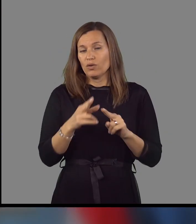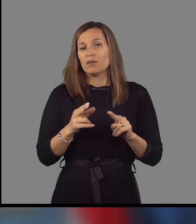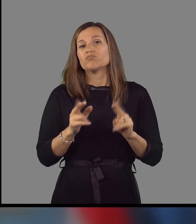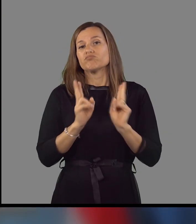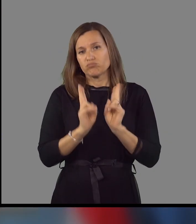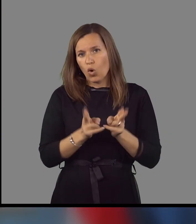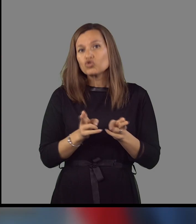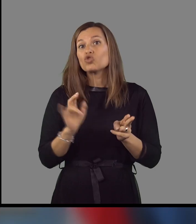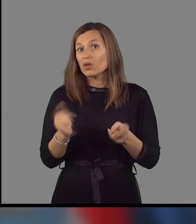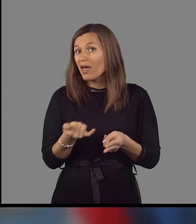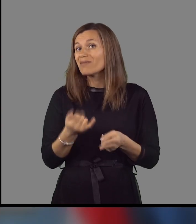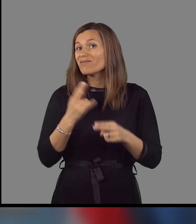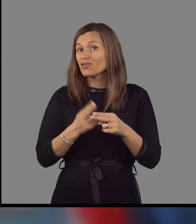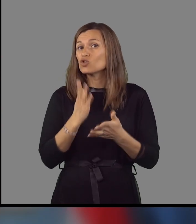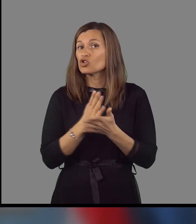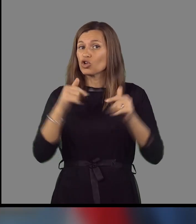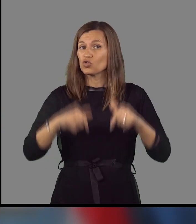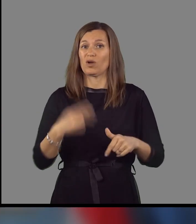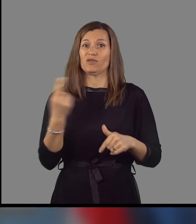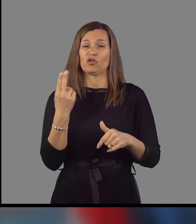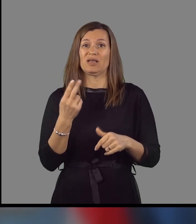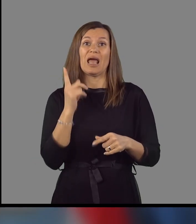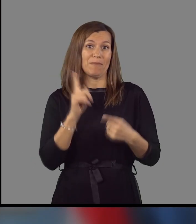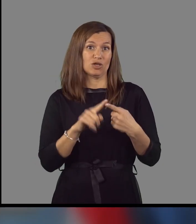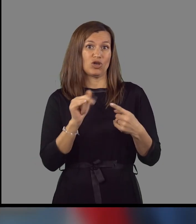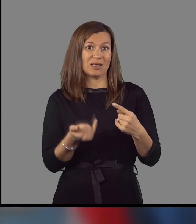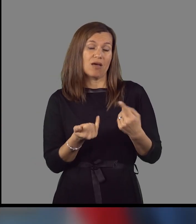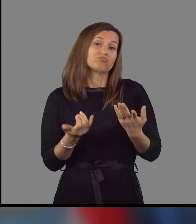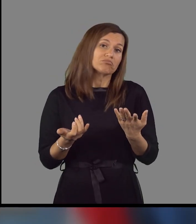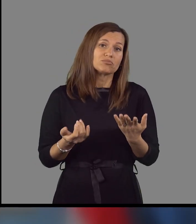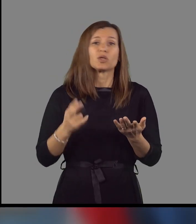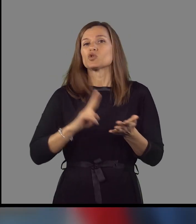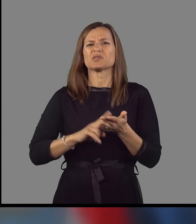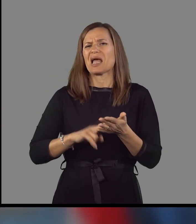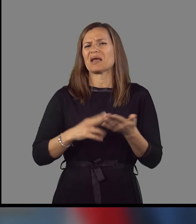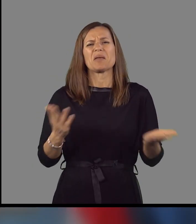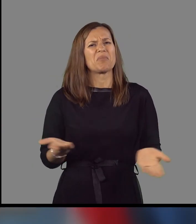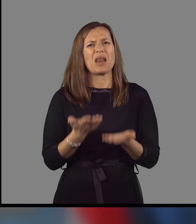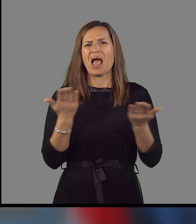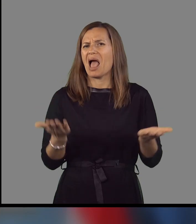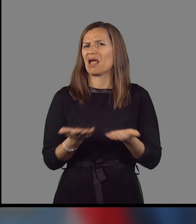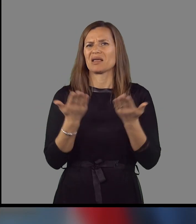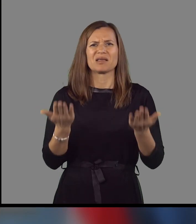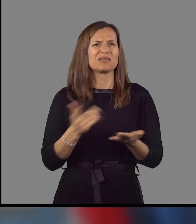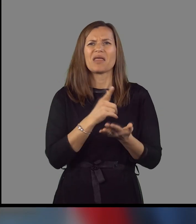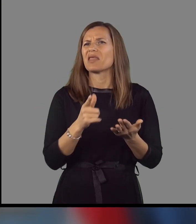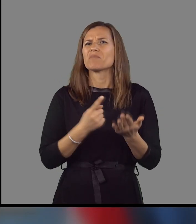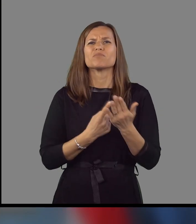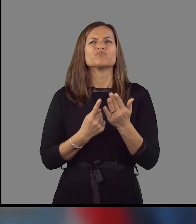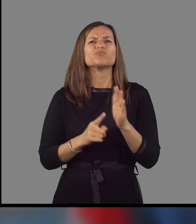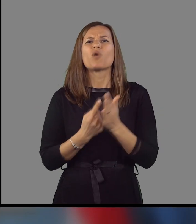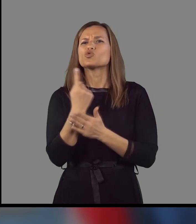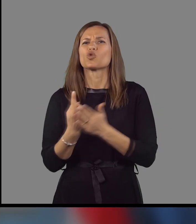Torej, možno je seveda, da je virus med nami, vendar tudi če je, so očitno znaki tako blagi, da